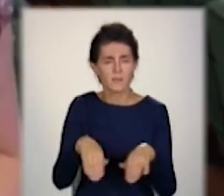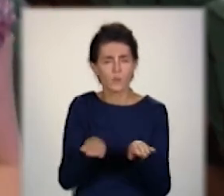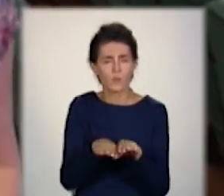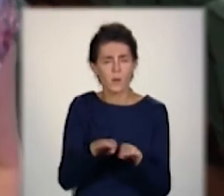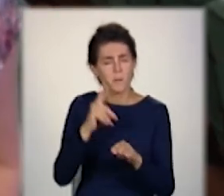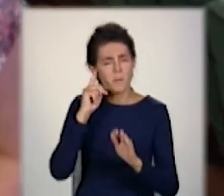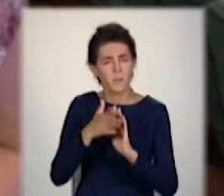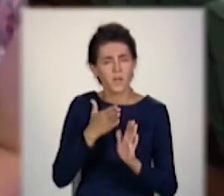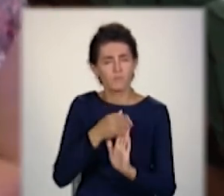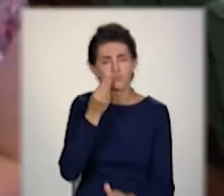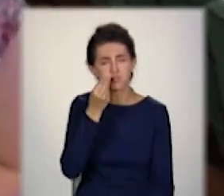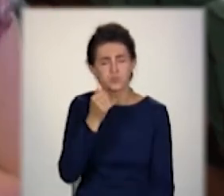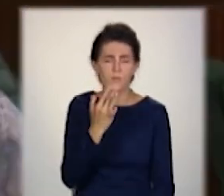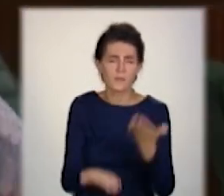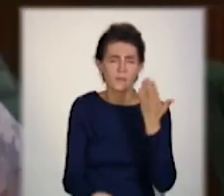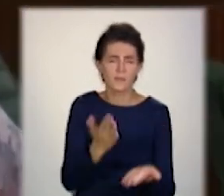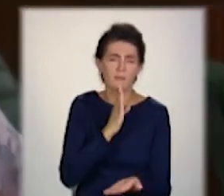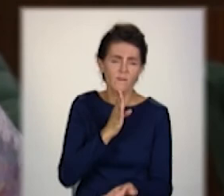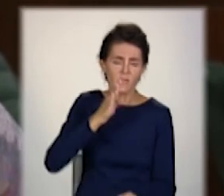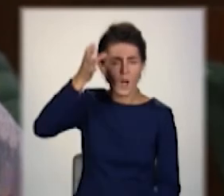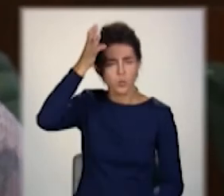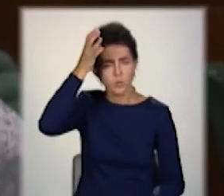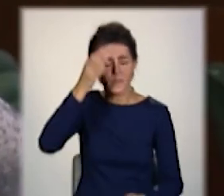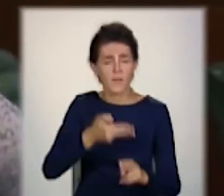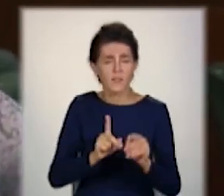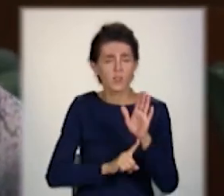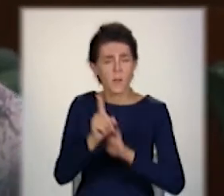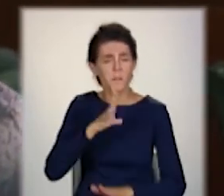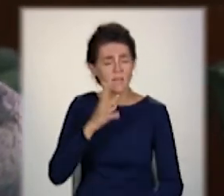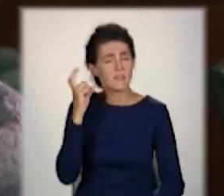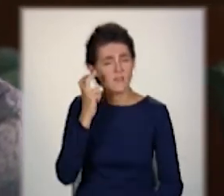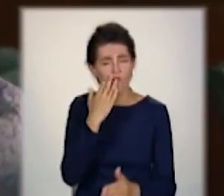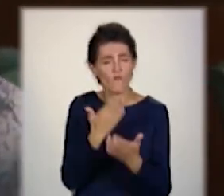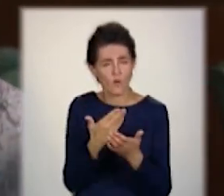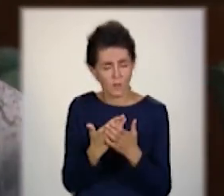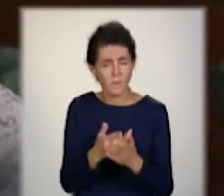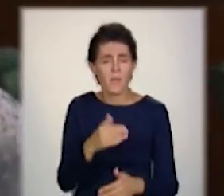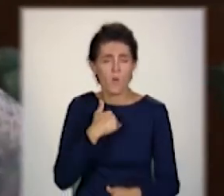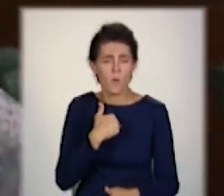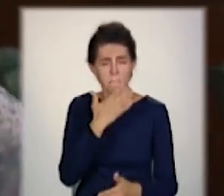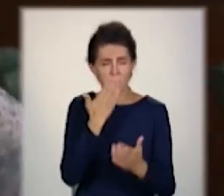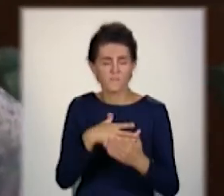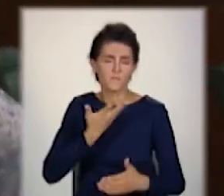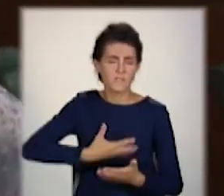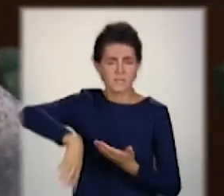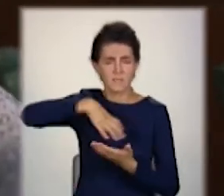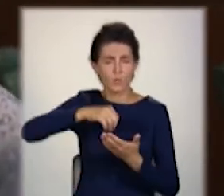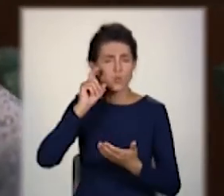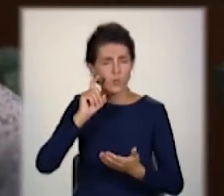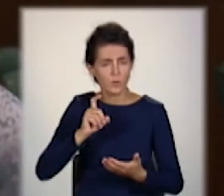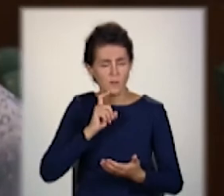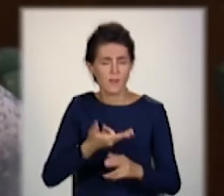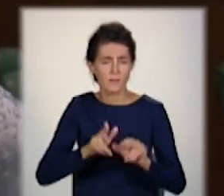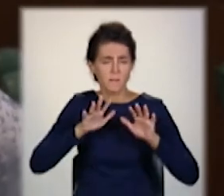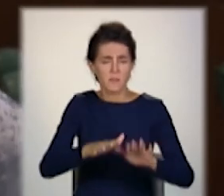як чоловіча наука чи жіноча наука. Почали цю виставку в Києві, але ми хочемо, щоб її побачили по всій Україні. І перші наші три міста